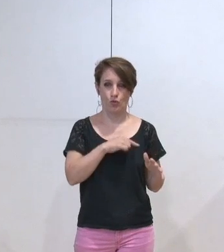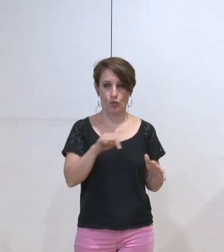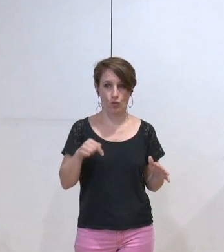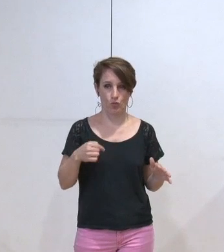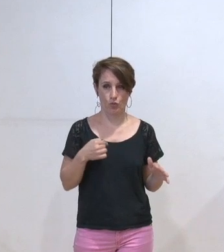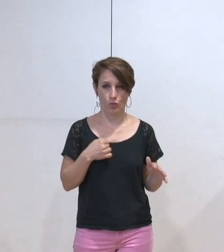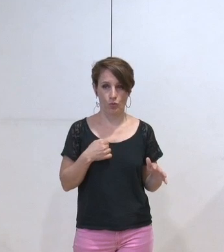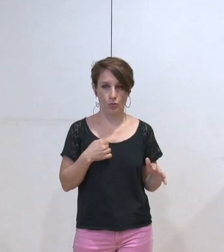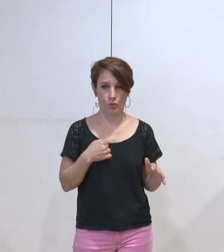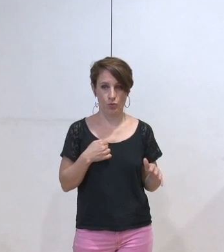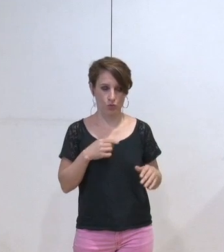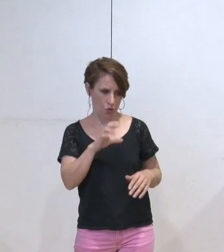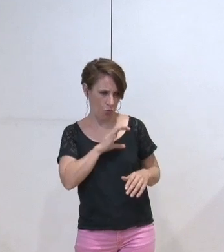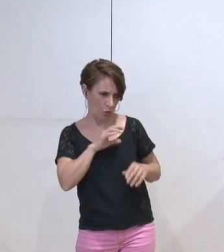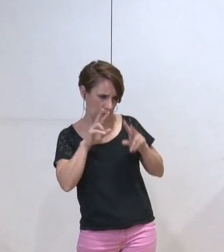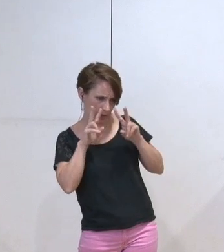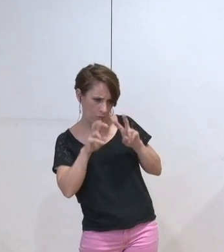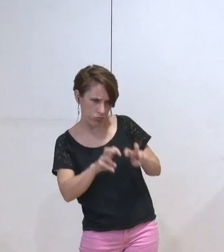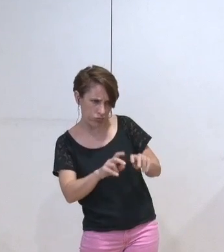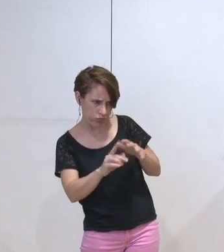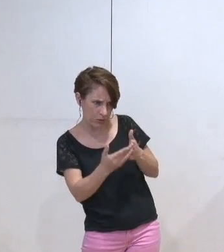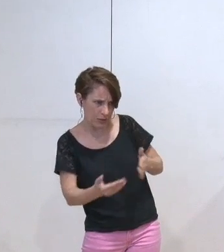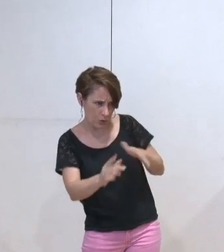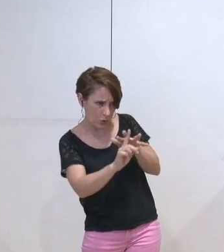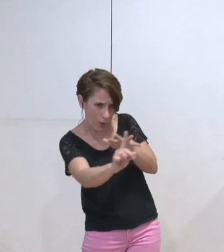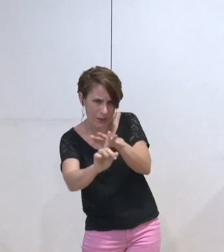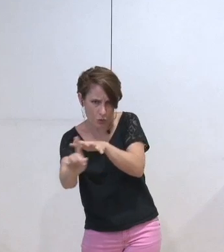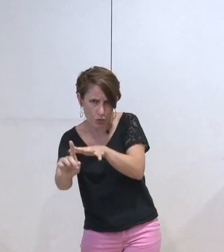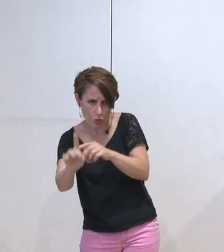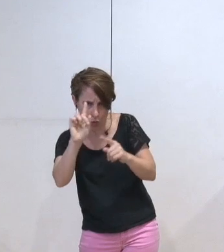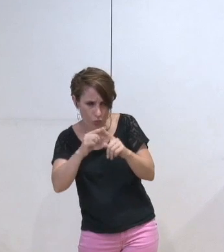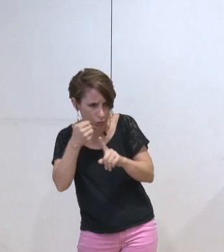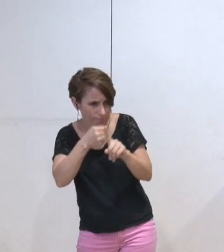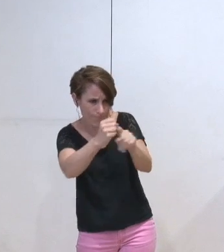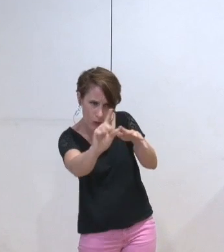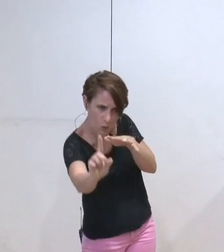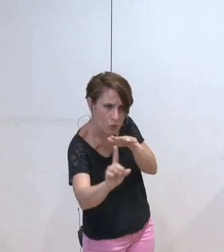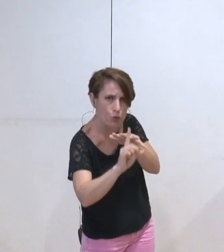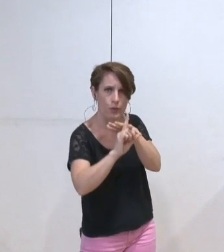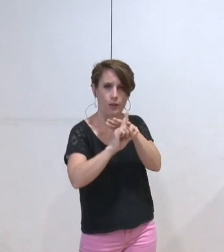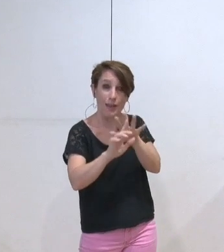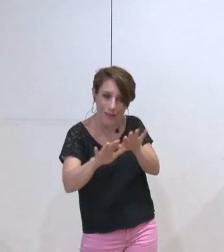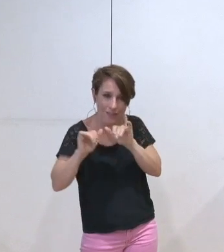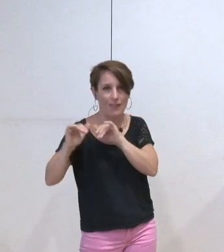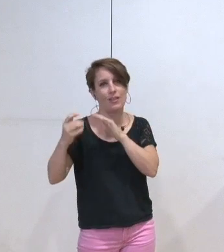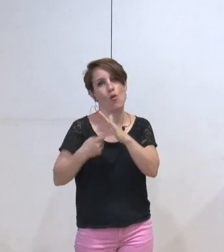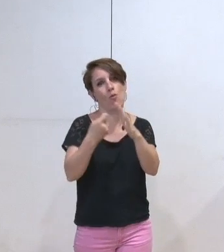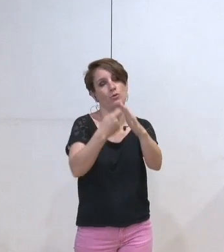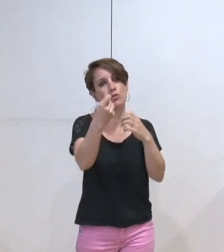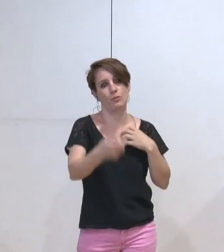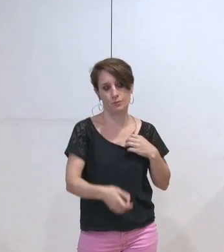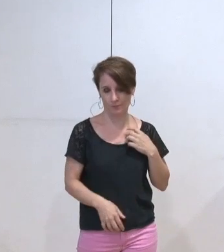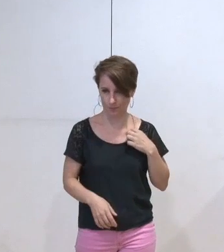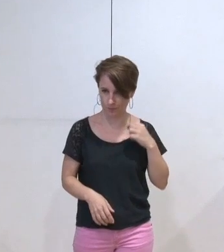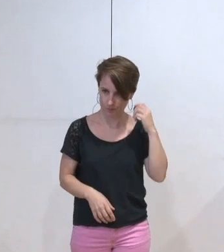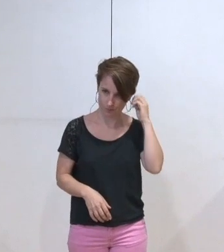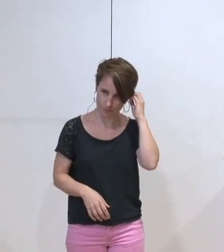et de non recours au droit afin de pouvoir agir sur les causes et œuvrer pour leur préventtion dans cette démarche d'accéder